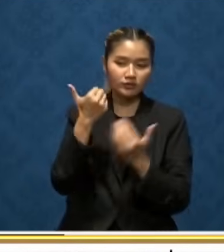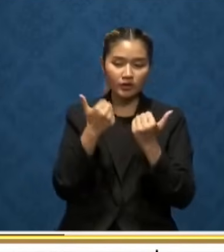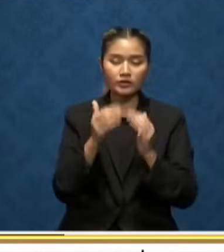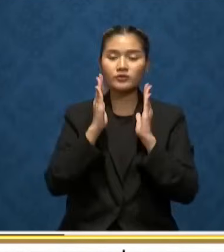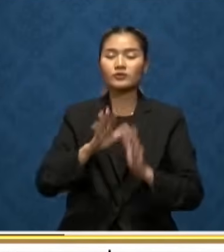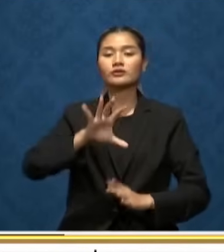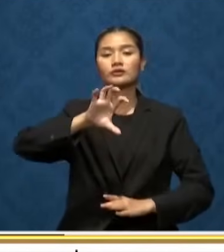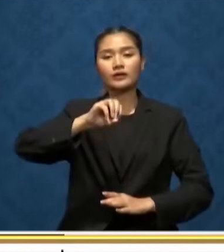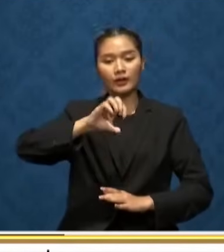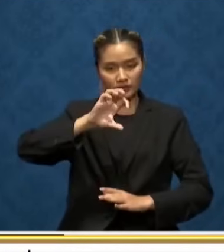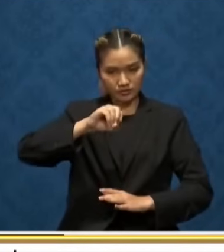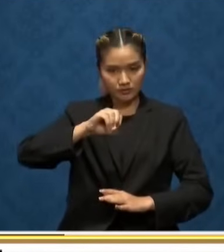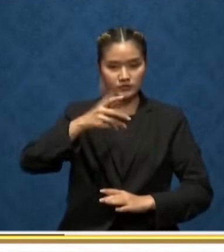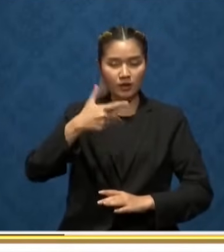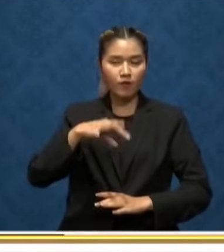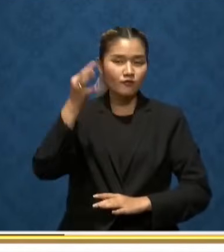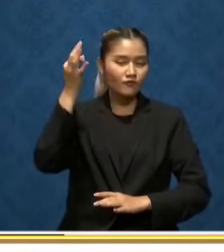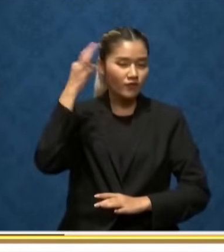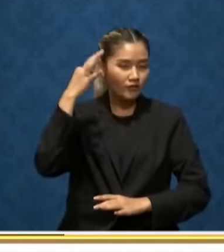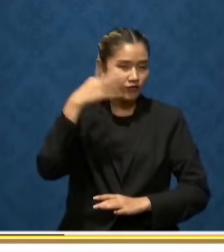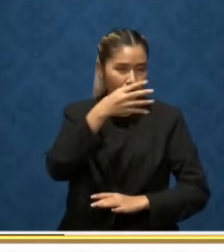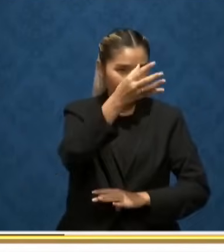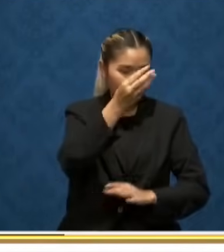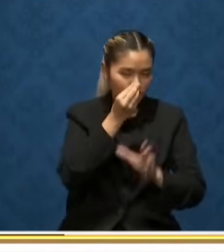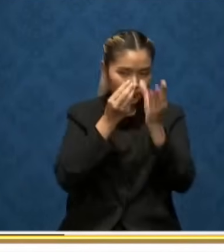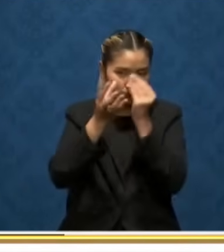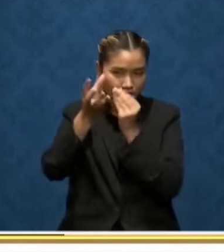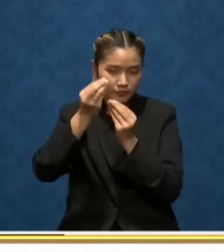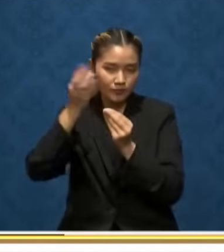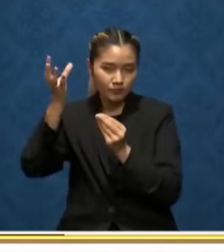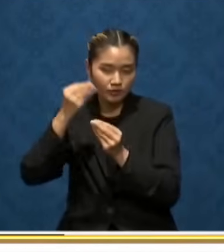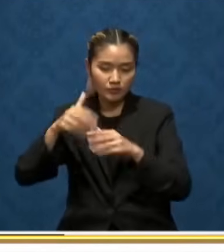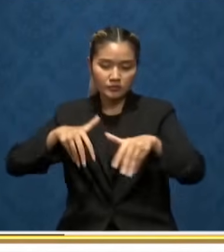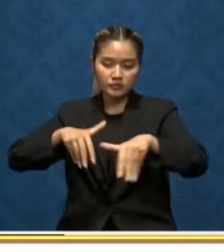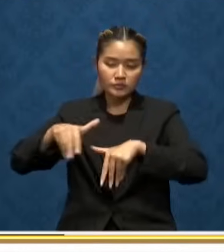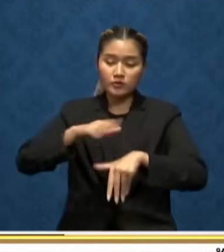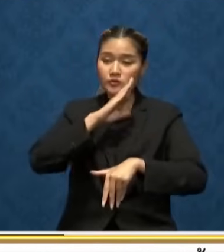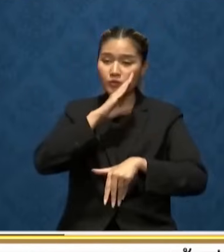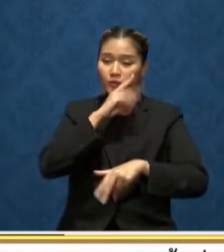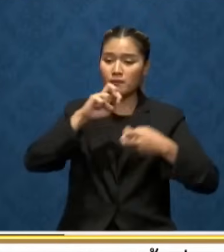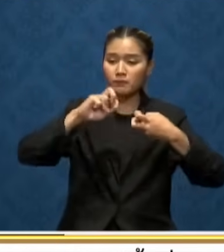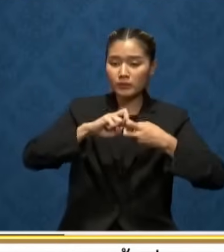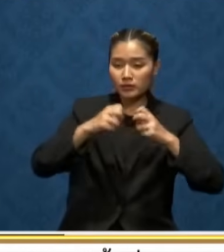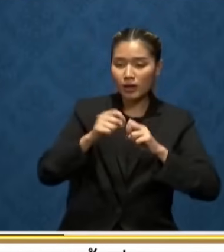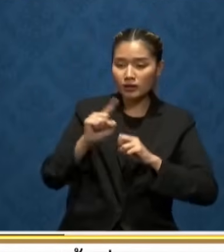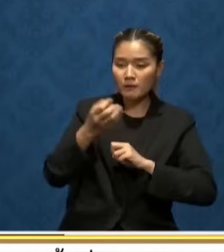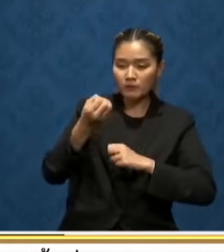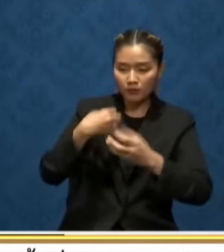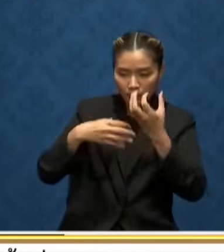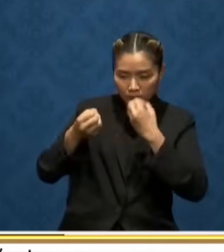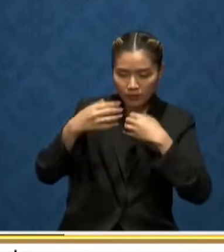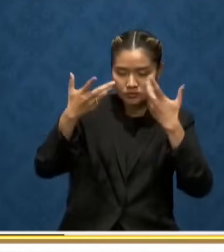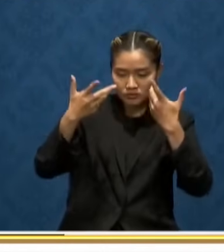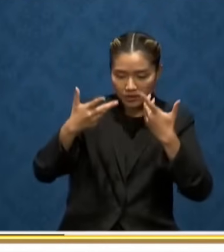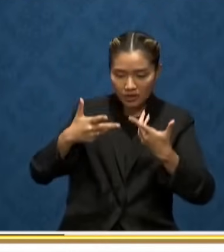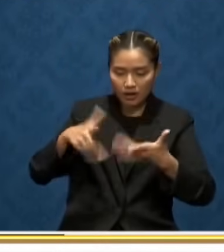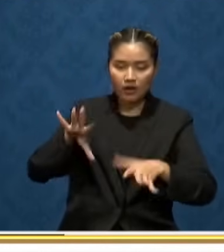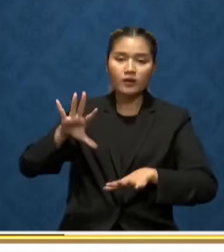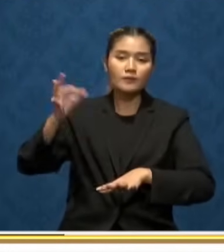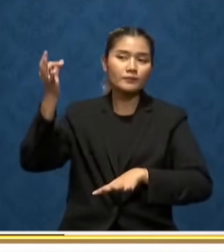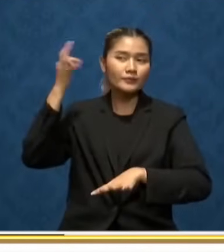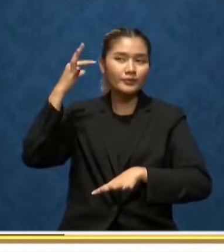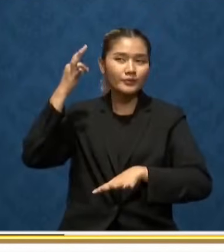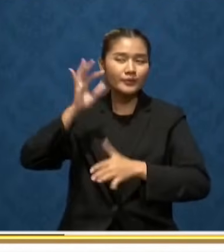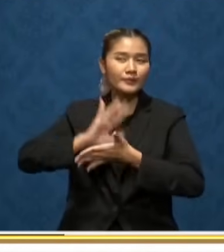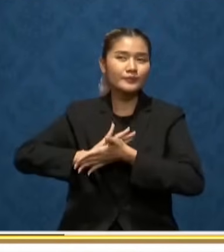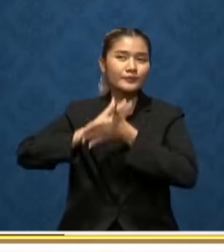นไปรับฟังจากประชาชนผู้ชมผู้ฟังและสะท้อนกลับเข้ามาเป็นสถ